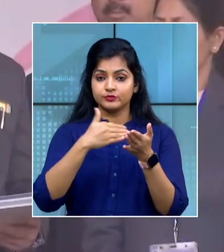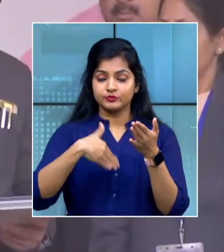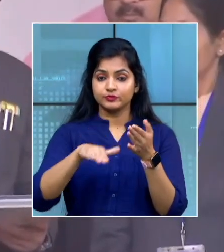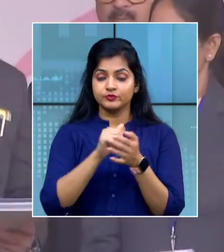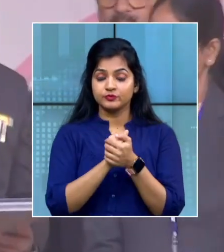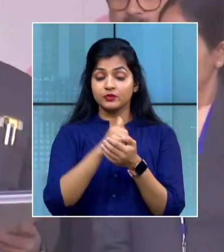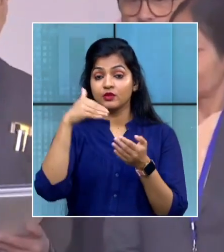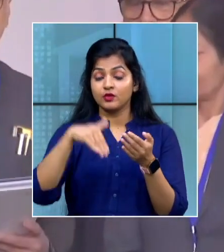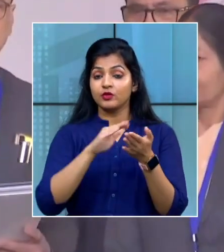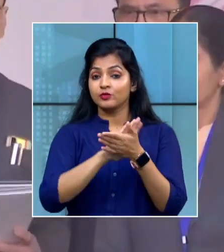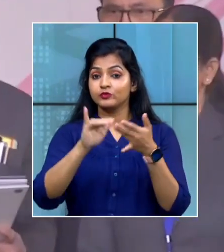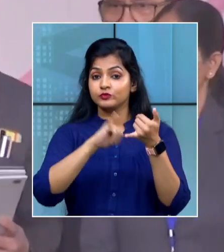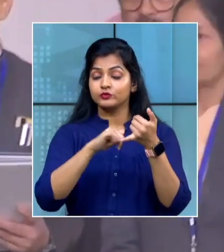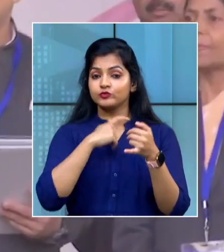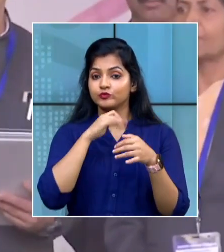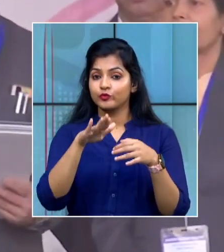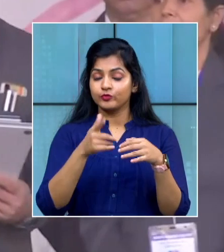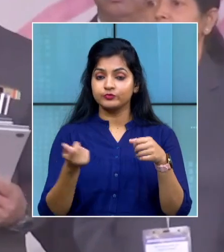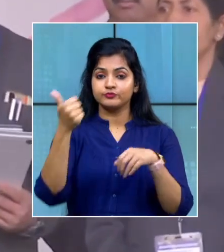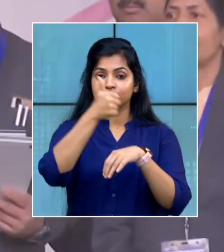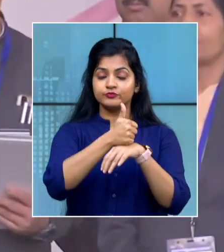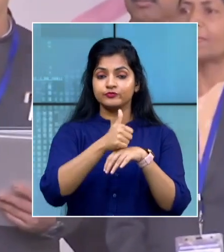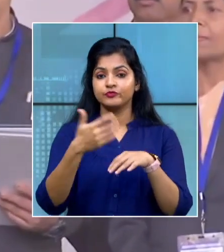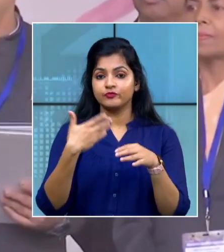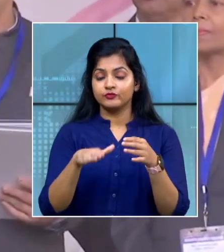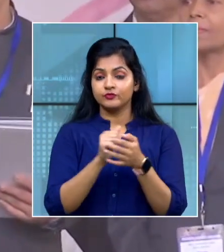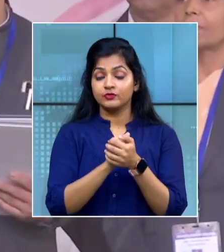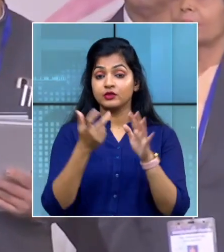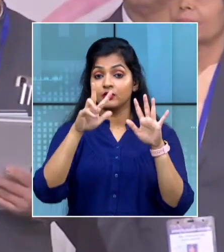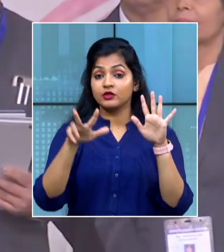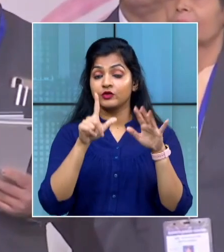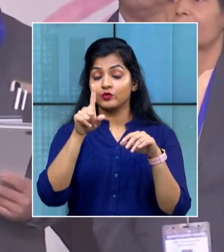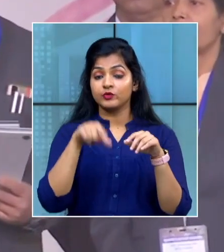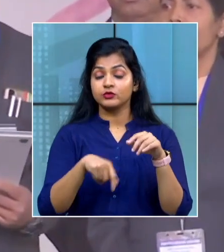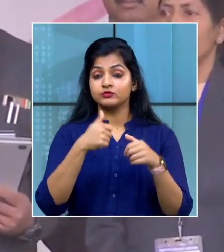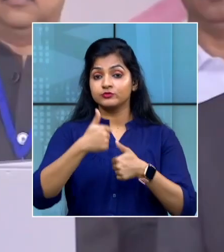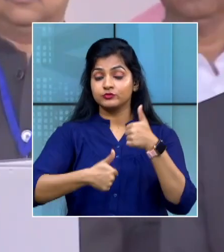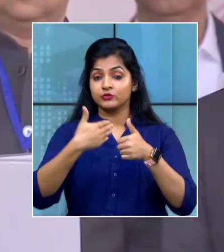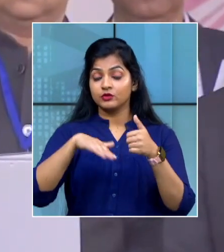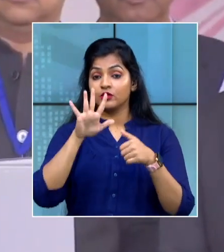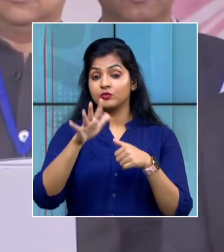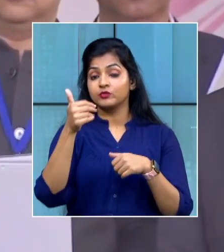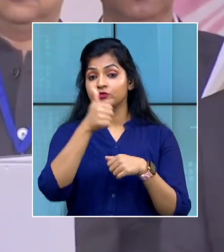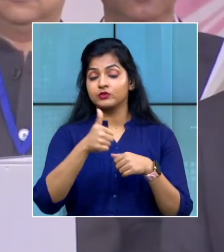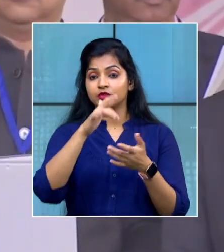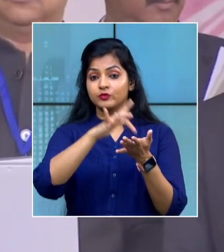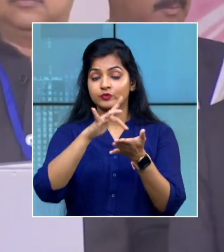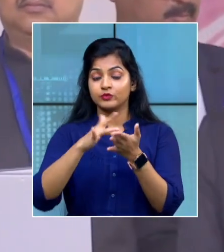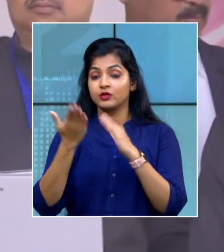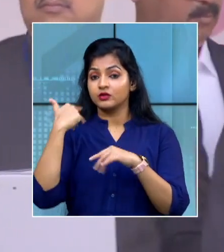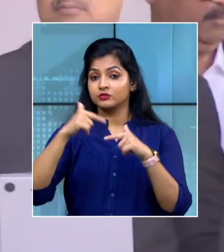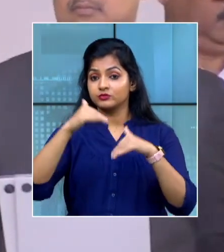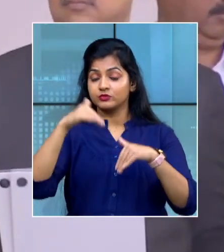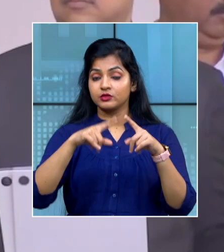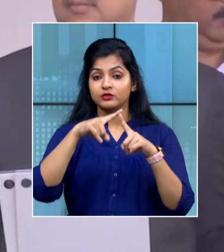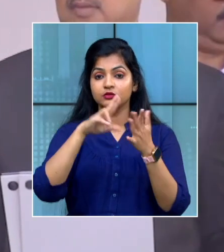നിലവിൽ ഹേമന്ത് സോറൻ സത്യപ്രതിജ്ഞ ചെയ്ത് അധികാരമേറ്റിരിക്കുകയാണ്. 81 നിയമസഭാ സീറ്റുകളിൽ 56 ഈ കഴിഞ്ഞ തെരഞ്ഞെടുപ്പിൽ